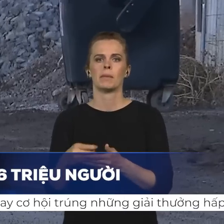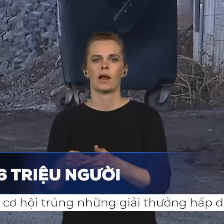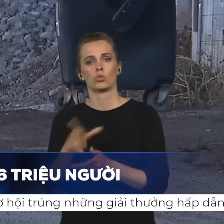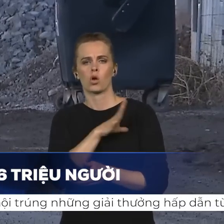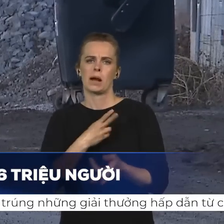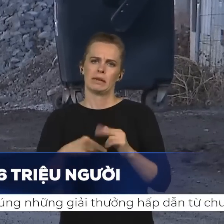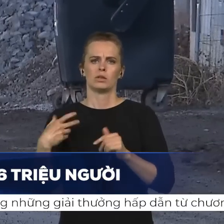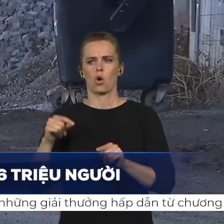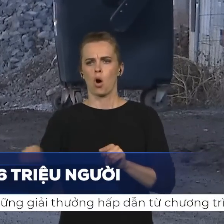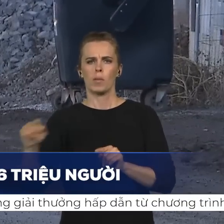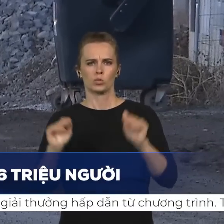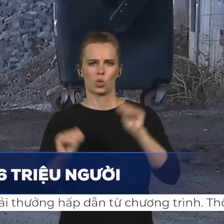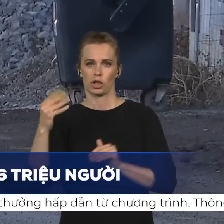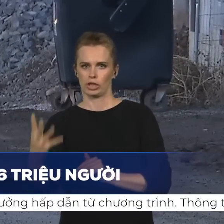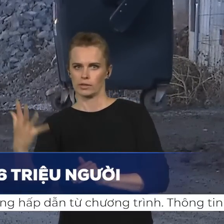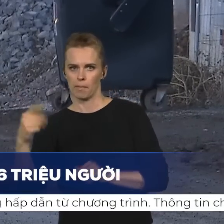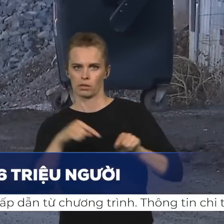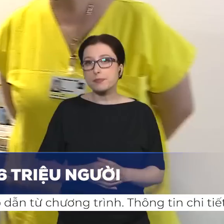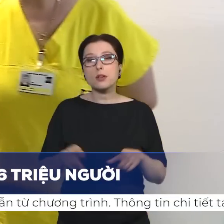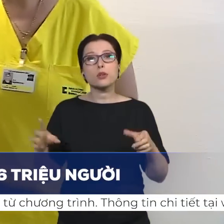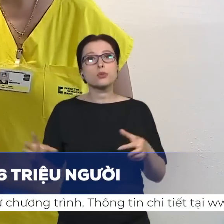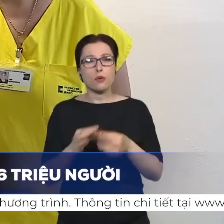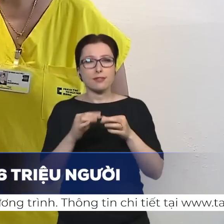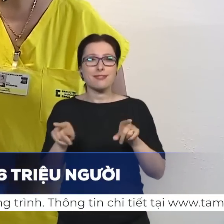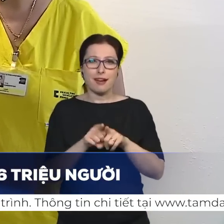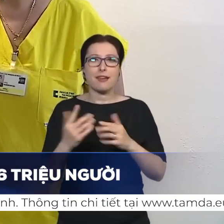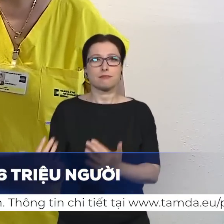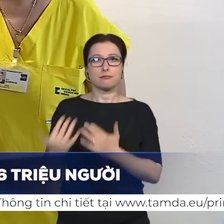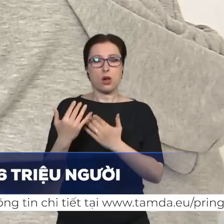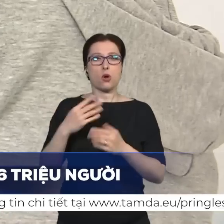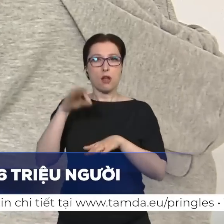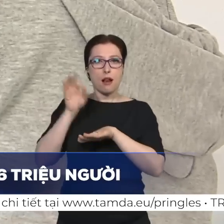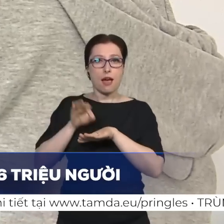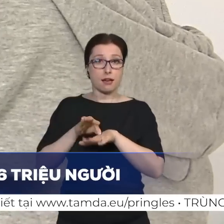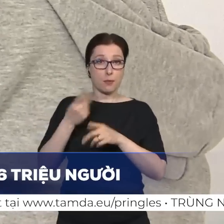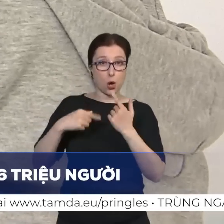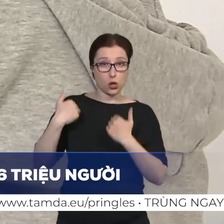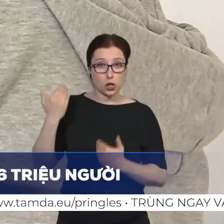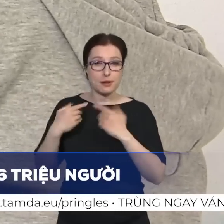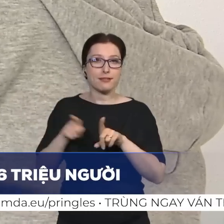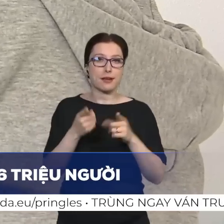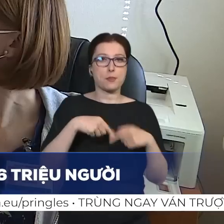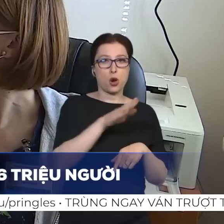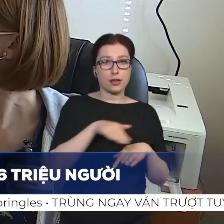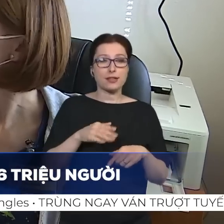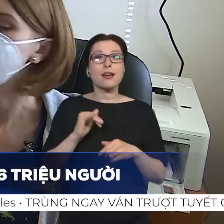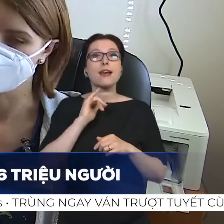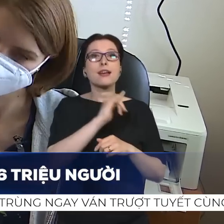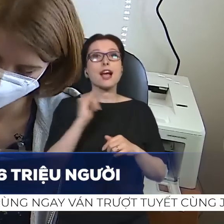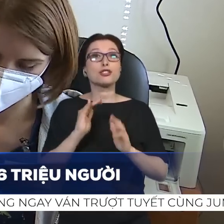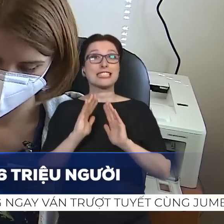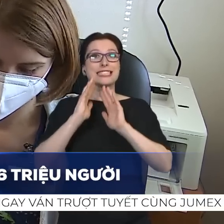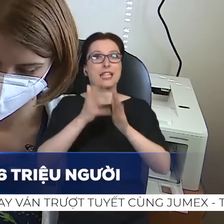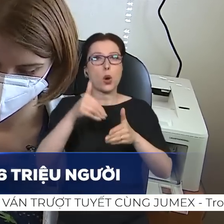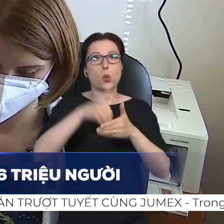di cư ra nước ngoài so với nửa đầu năm 2021 khi bị ảnh hưởng của đại sứ có viết này chín nửa đầu năm nay số người tử vong đã